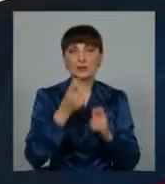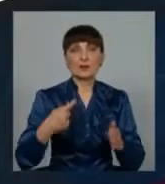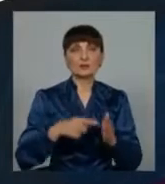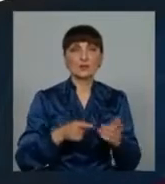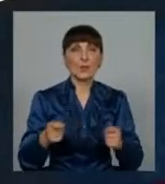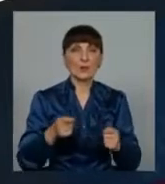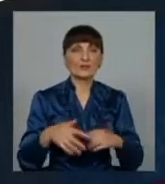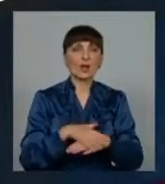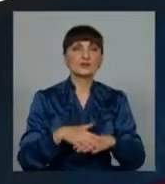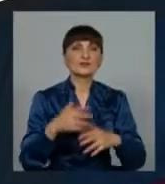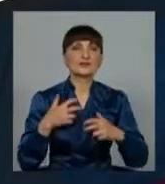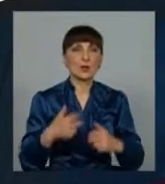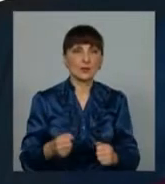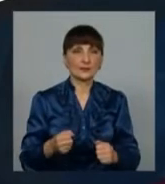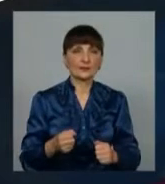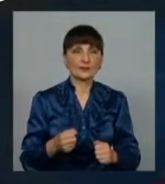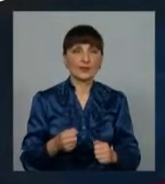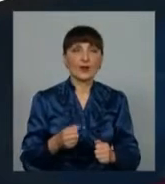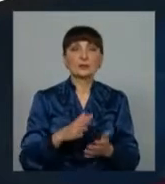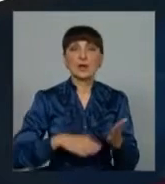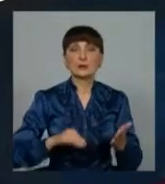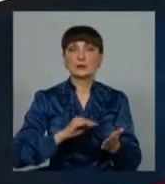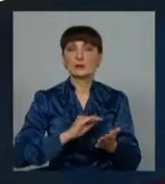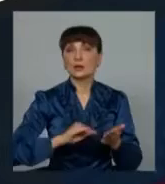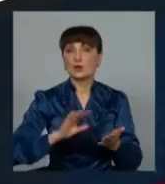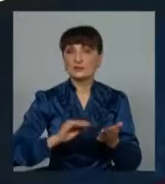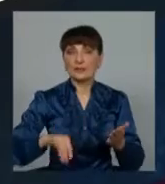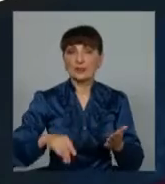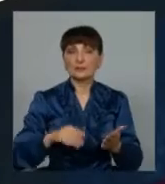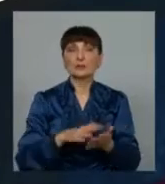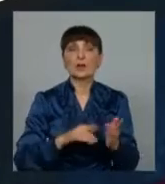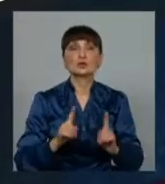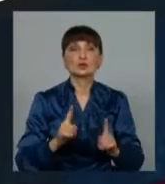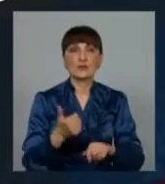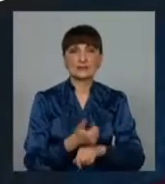управления общественного здоровья. Роберт Граф о текущих темпах вакцинации.